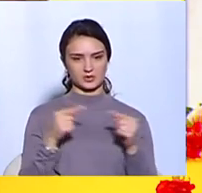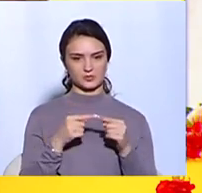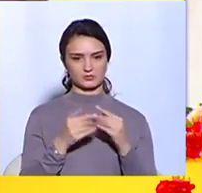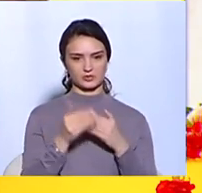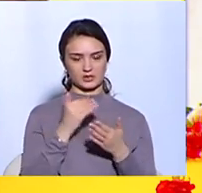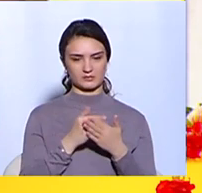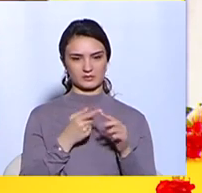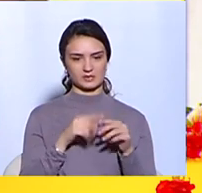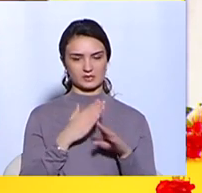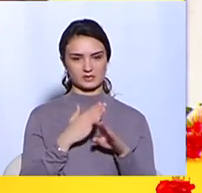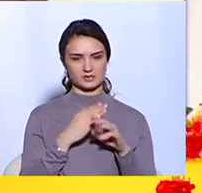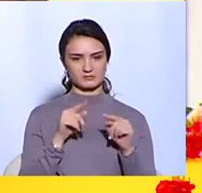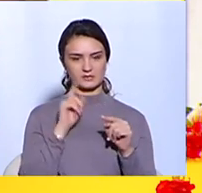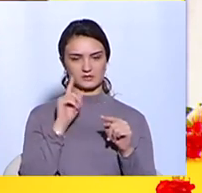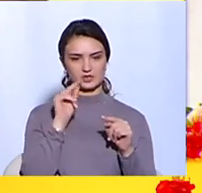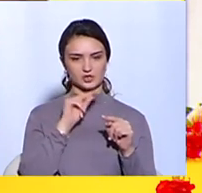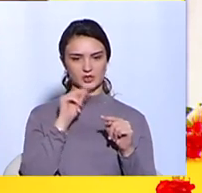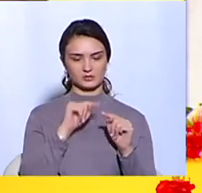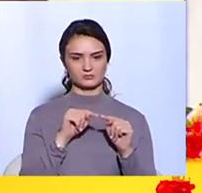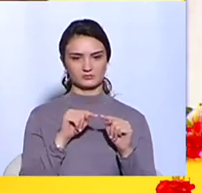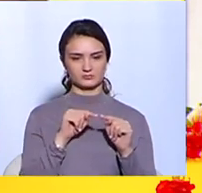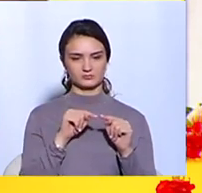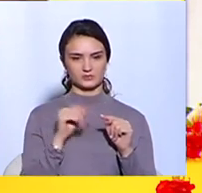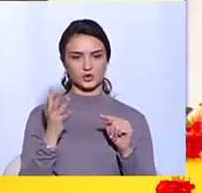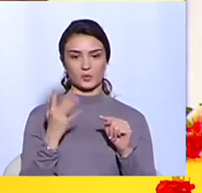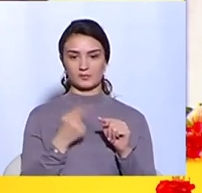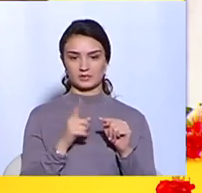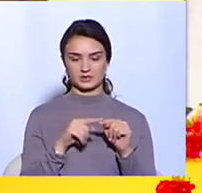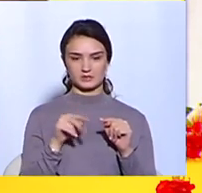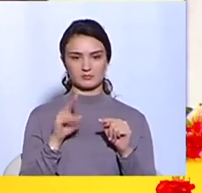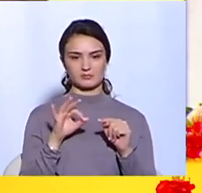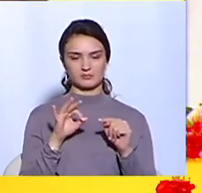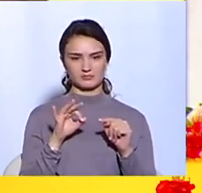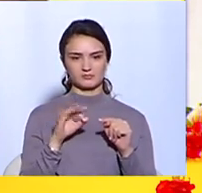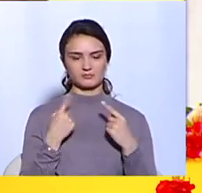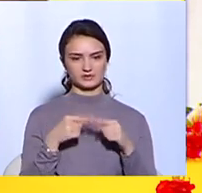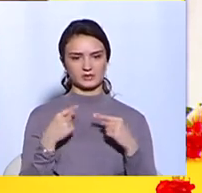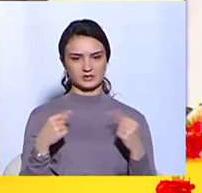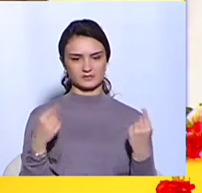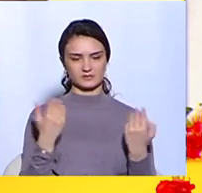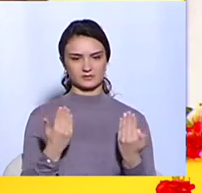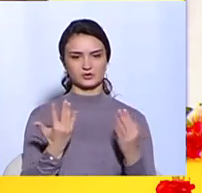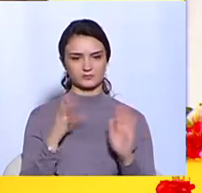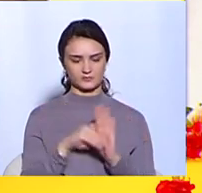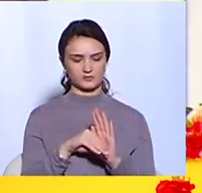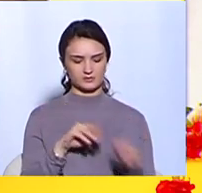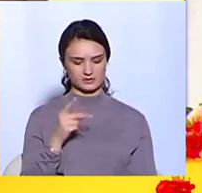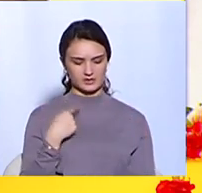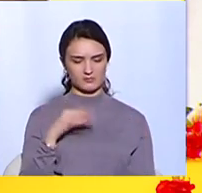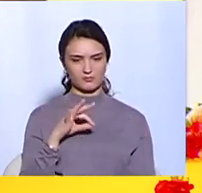დადასტურებული შედეგები. ეს გახლავთ მწვანე ჩაი, რომელიც პოლიფენოლების, ფლავონოიდების, ტანინების შემცველობის